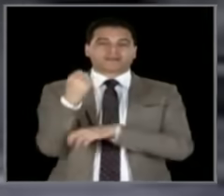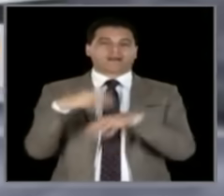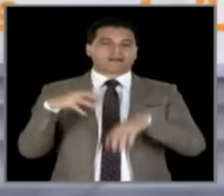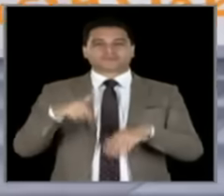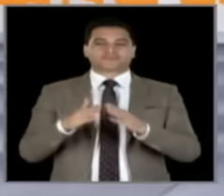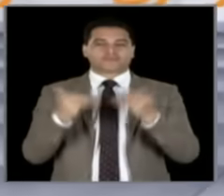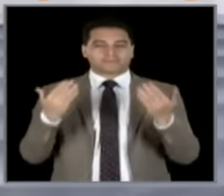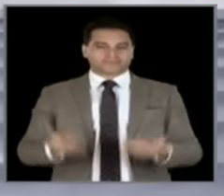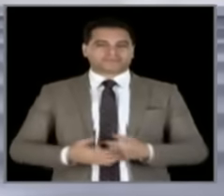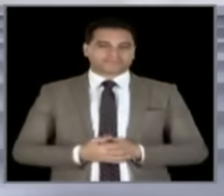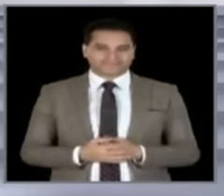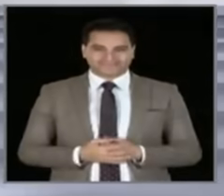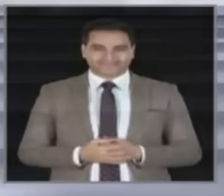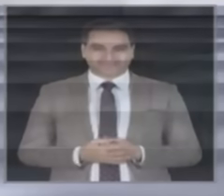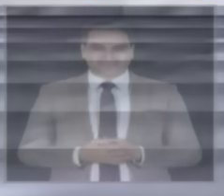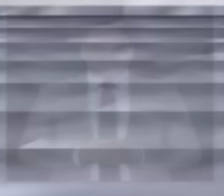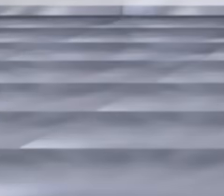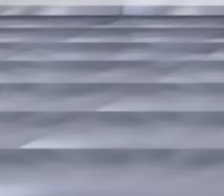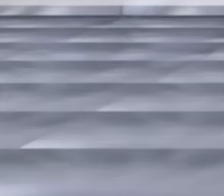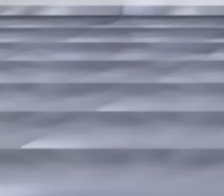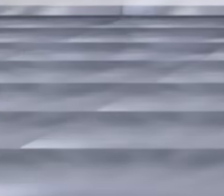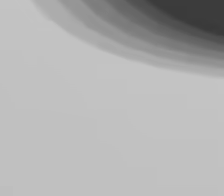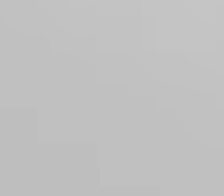الأهلي لتطوير الكرة المصرية.